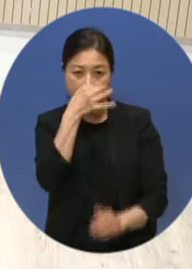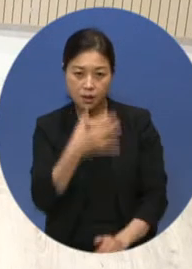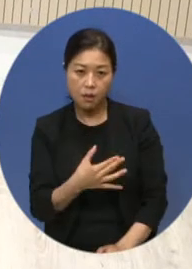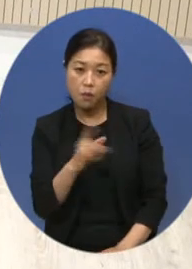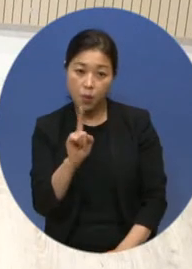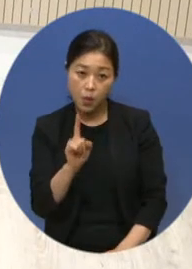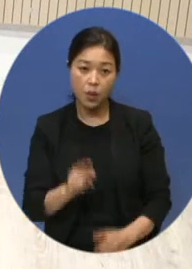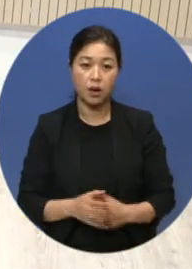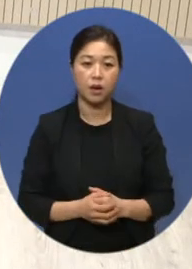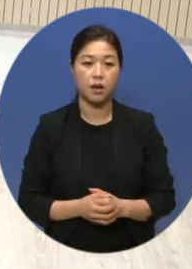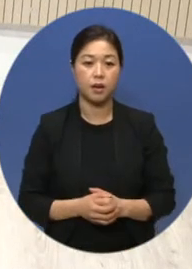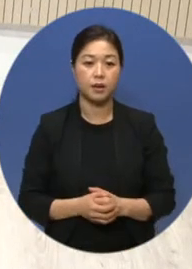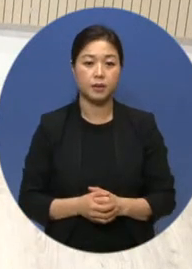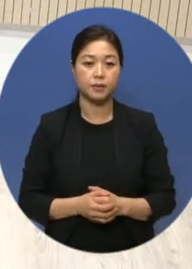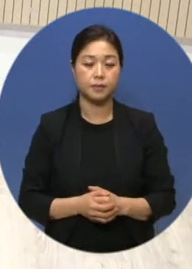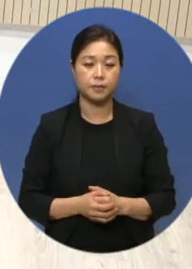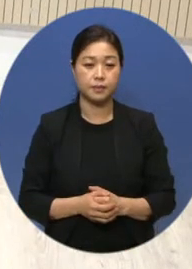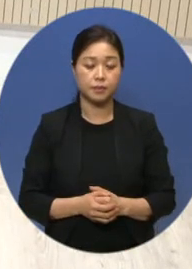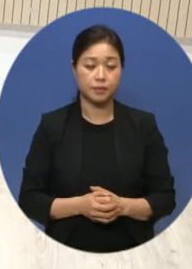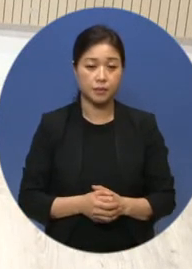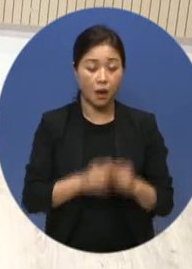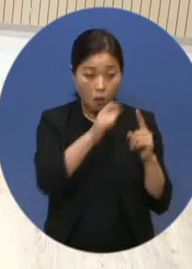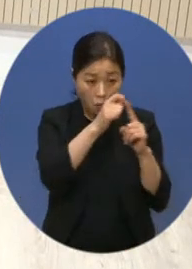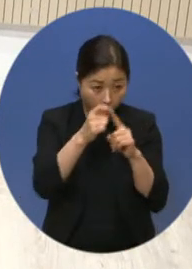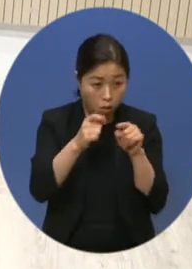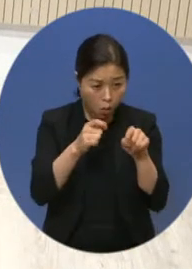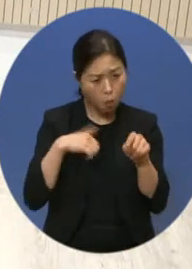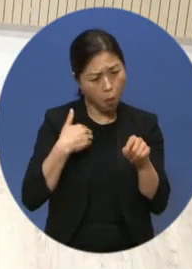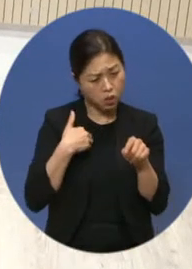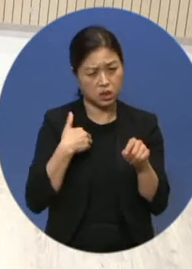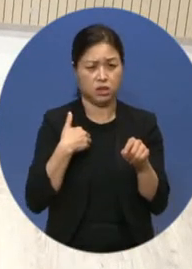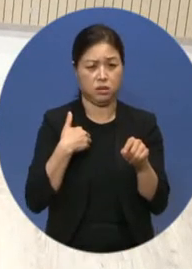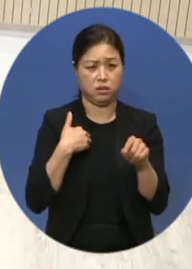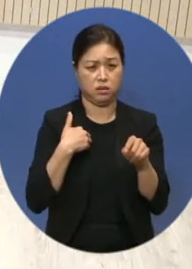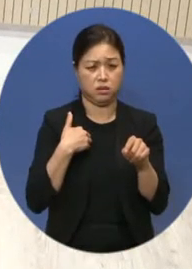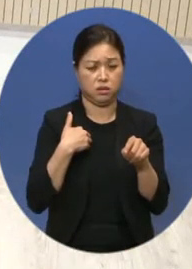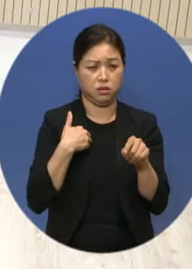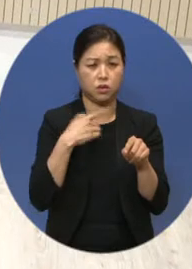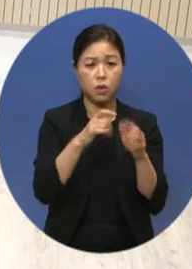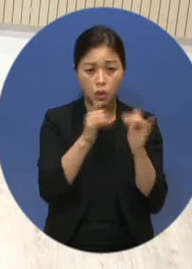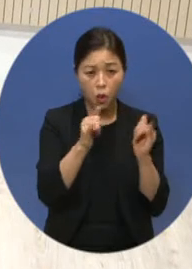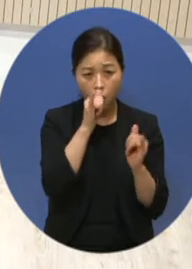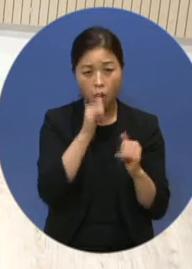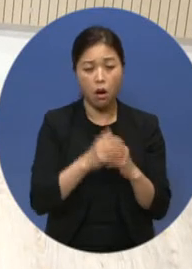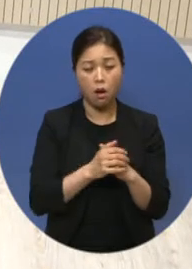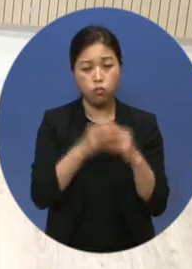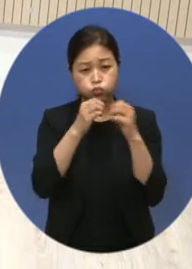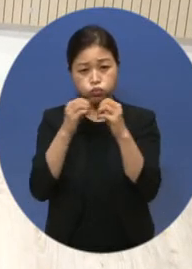어떤 친구는 사실은 글을 모르는 친구도 있고 그 가사를 외우는데